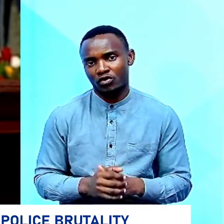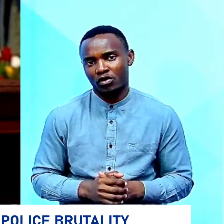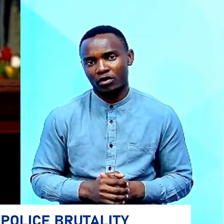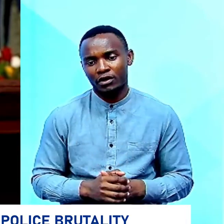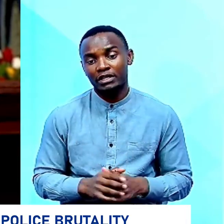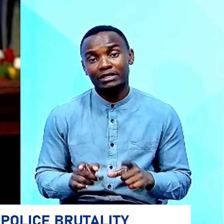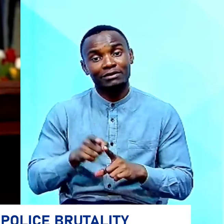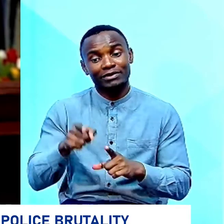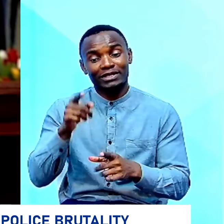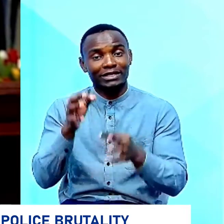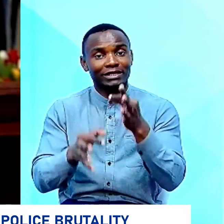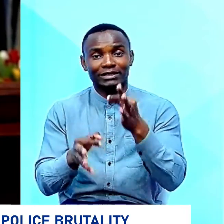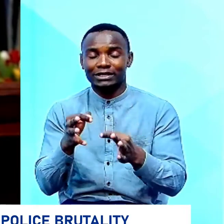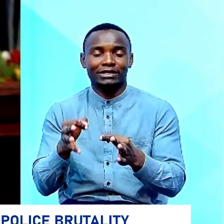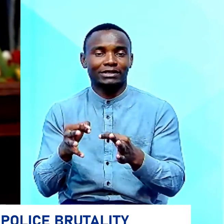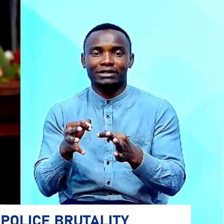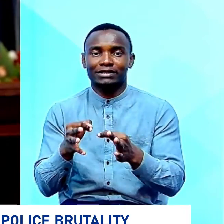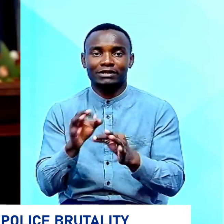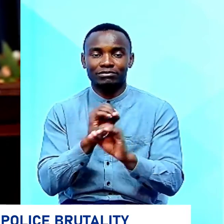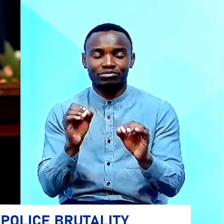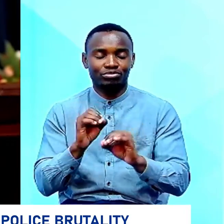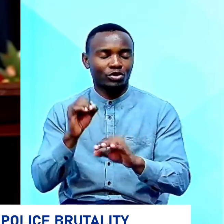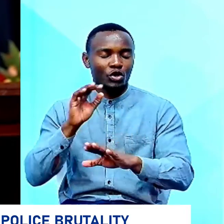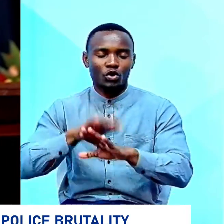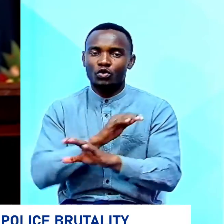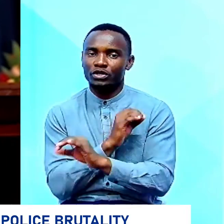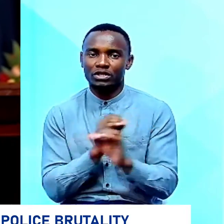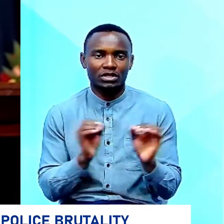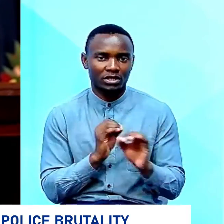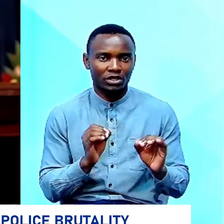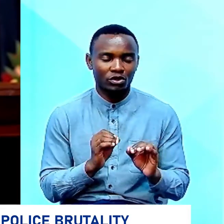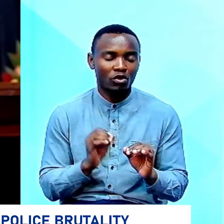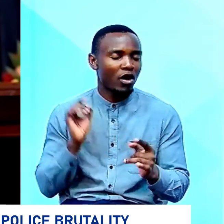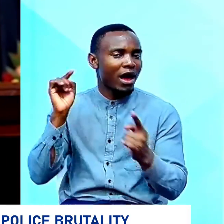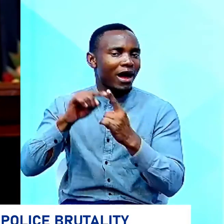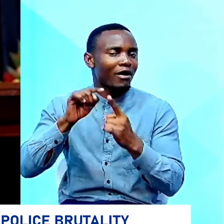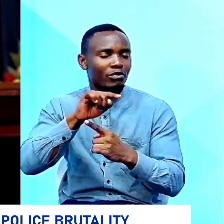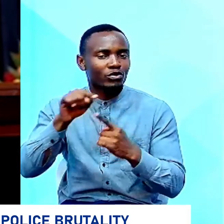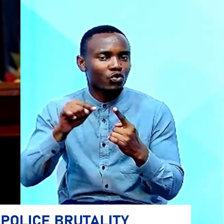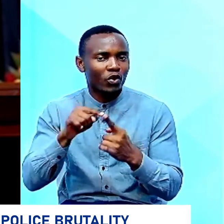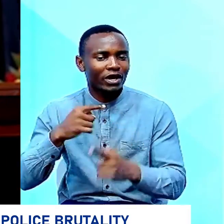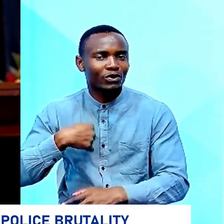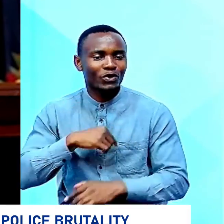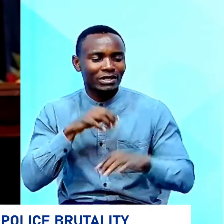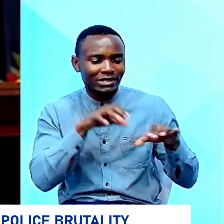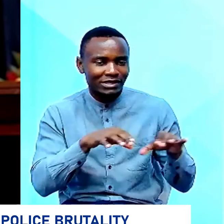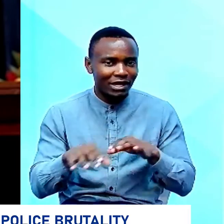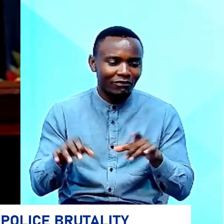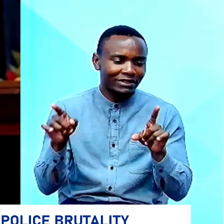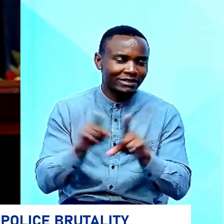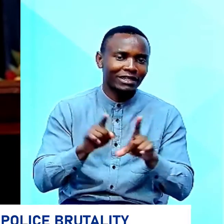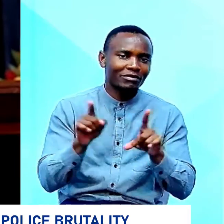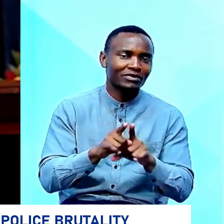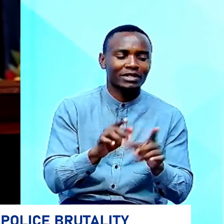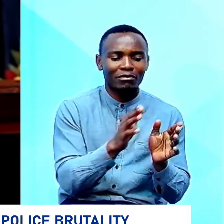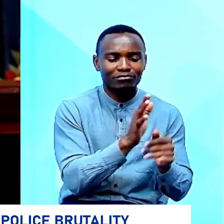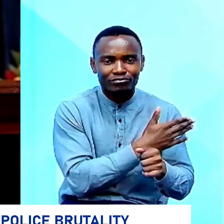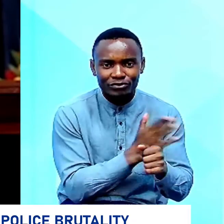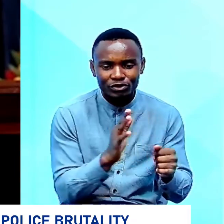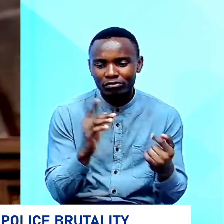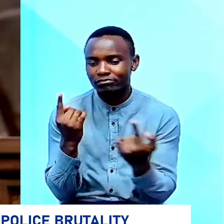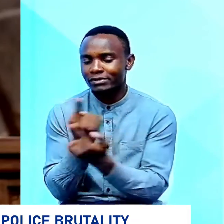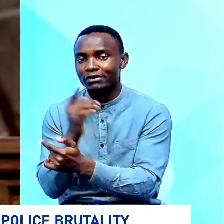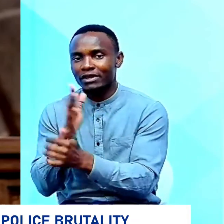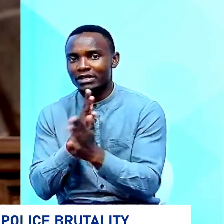injustice zinanisinya, ni hadi lini tutafinyika roho? Same song, different singer, hoping for better